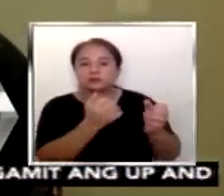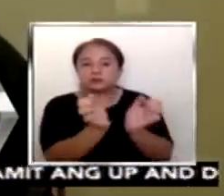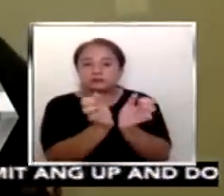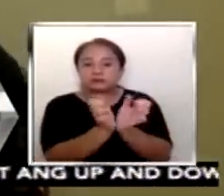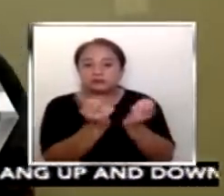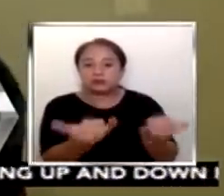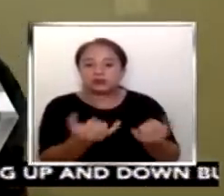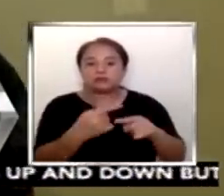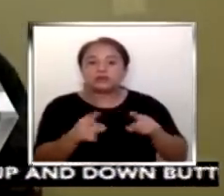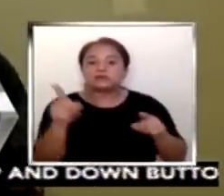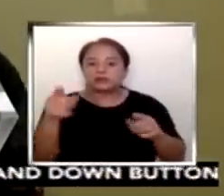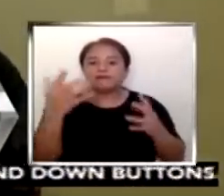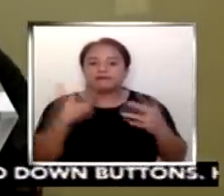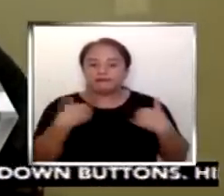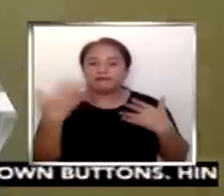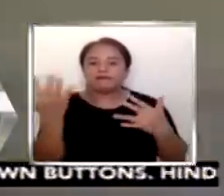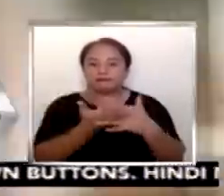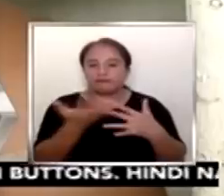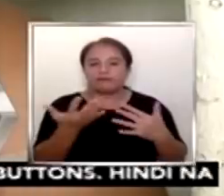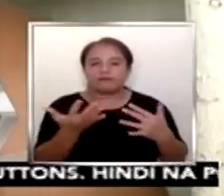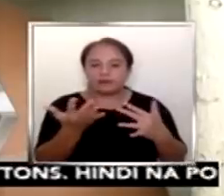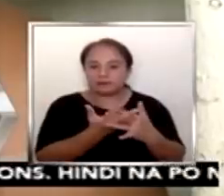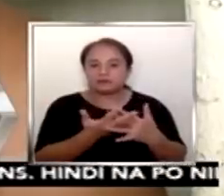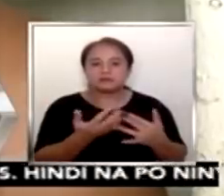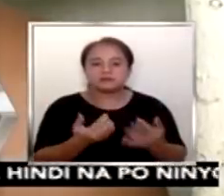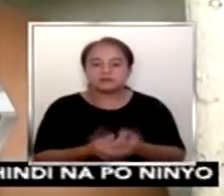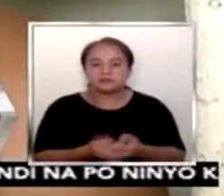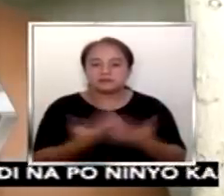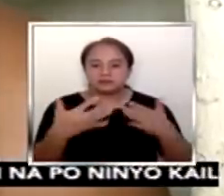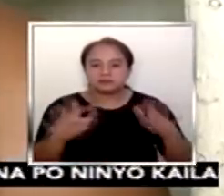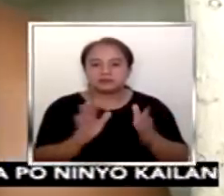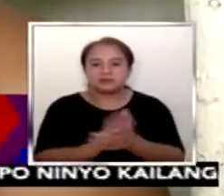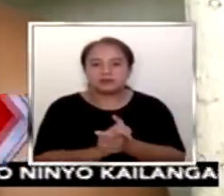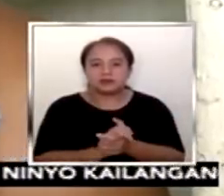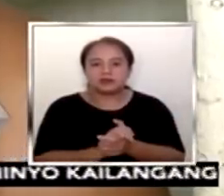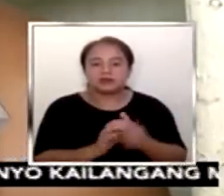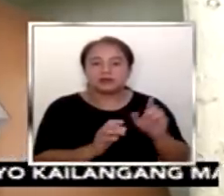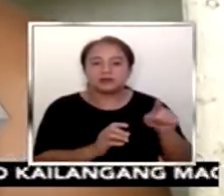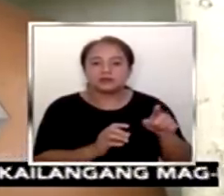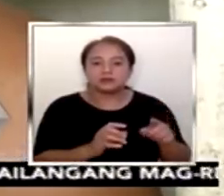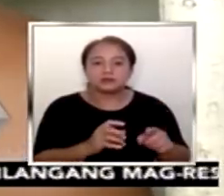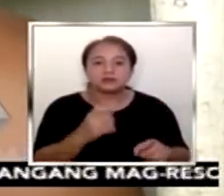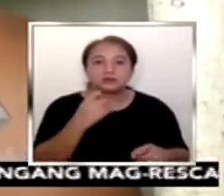na isinampa natin sa kanya. Ang huling naalala ko lang, ma'am,